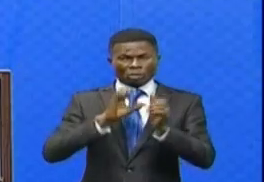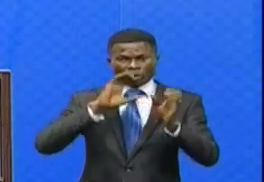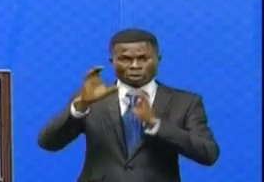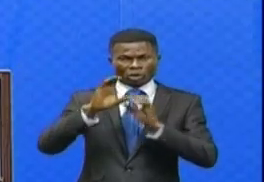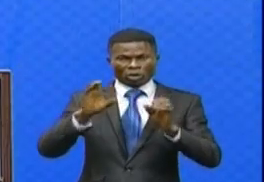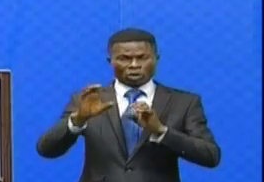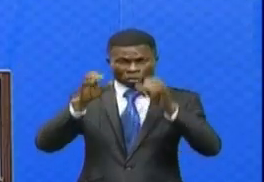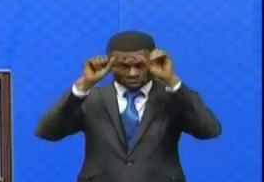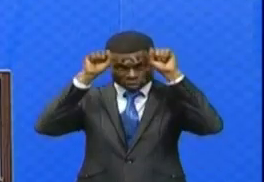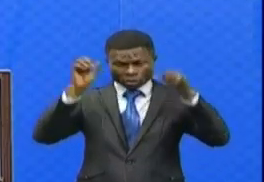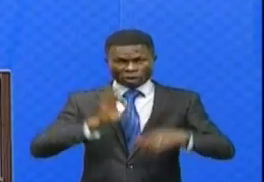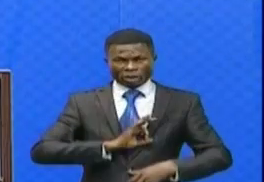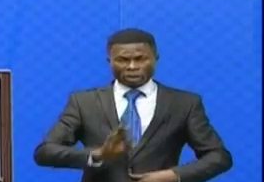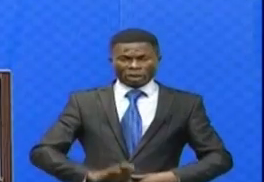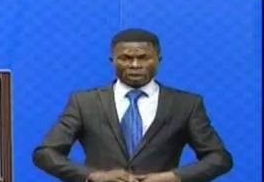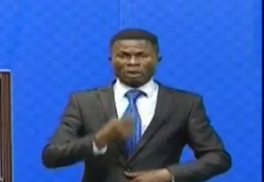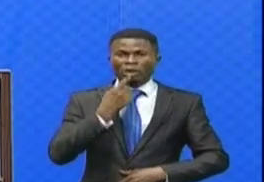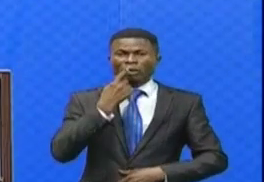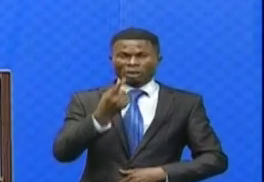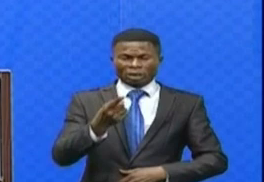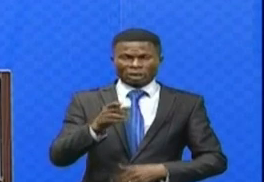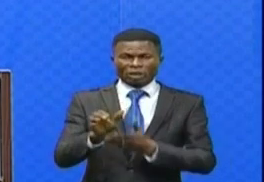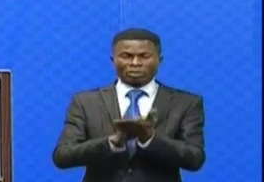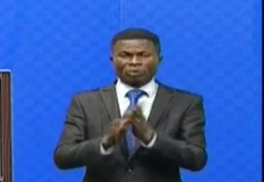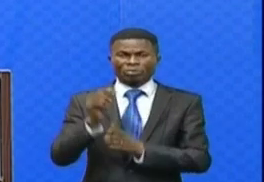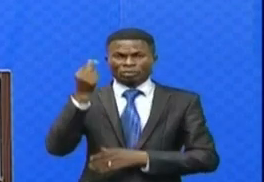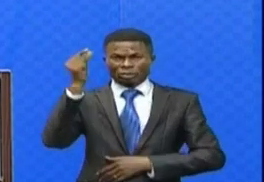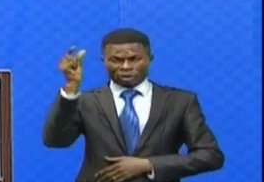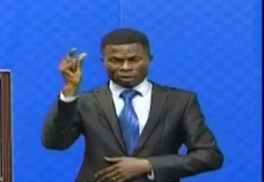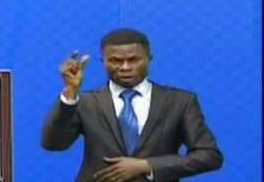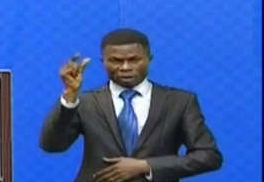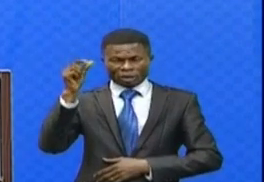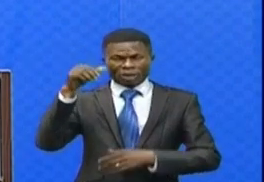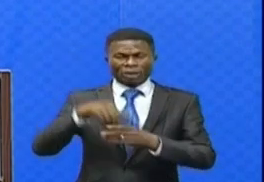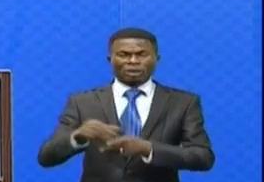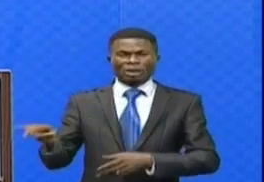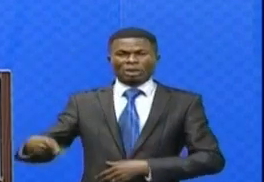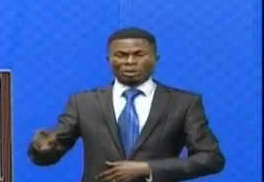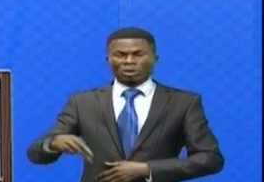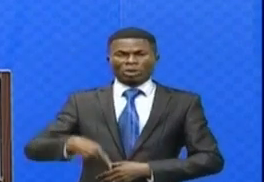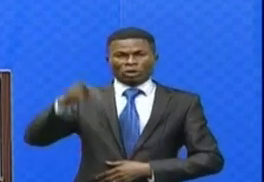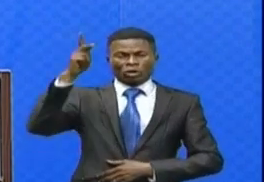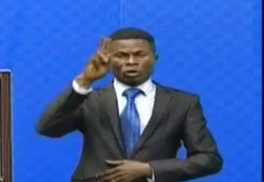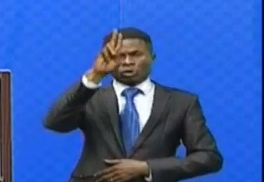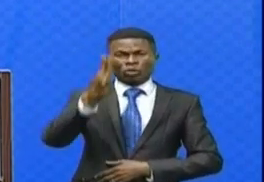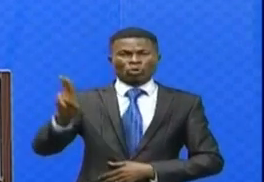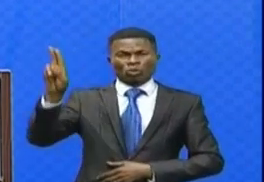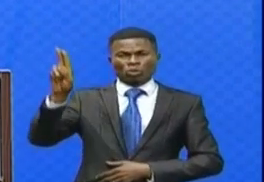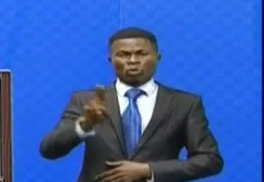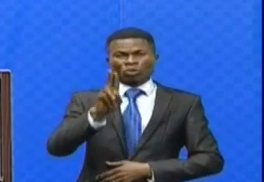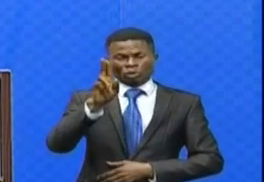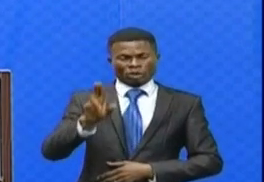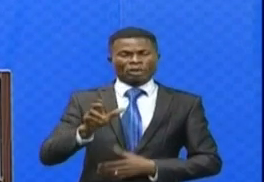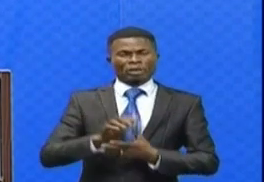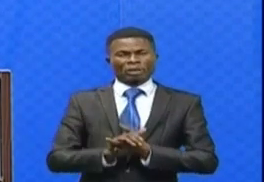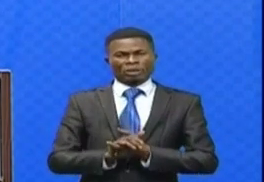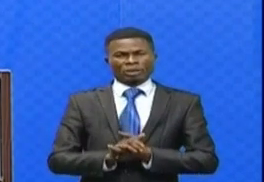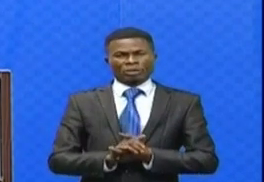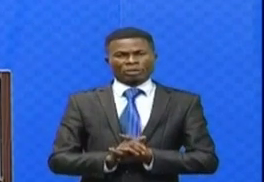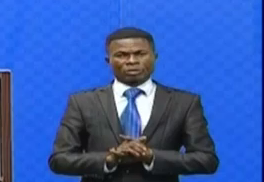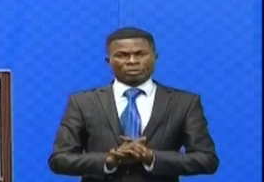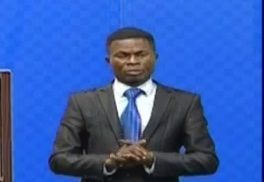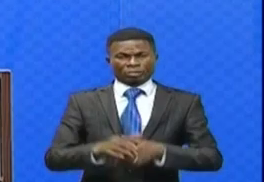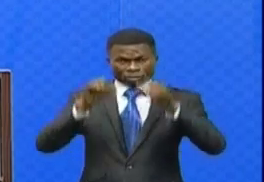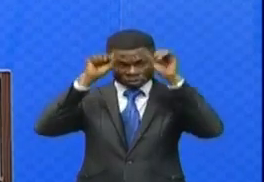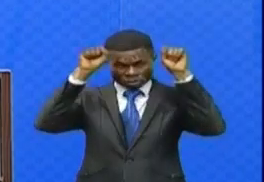président de la république a porté sur les activités minières illicites dans la province du haut uele le